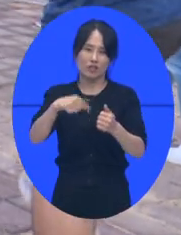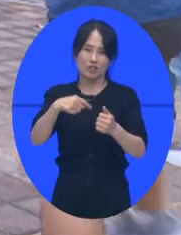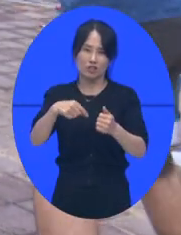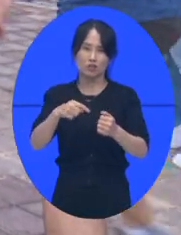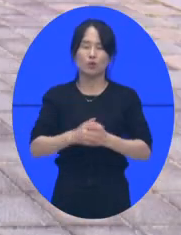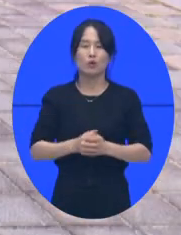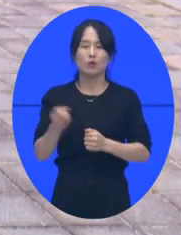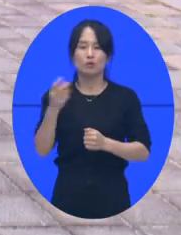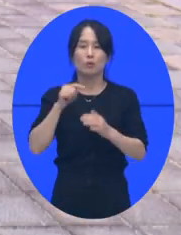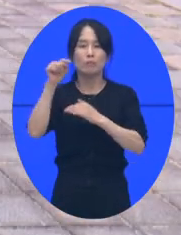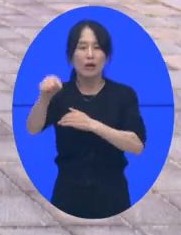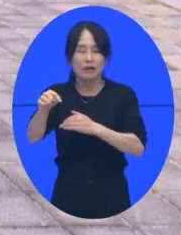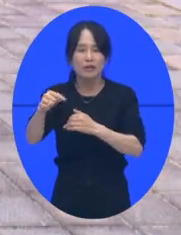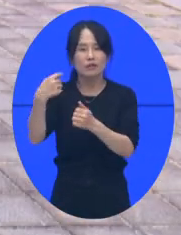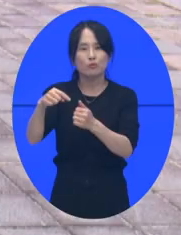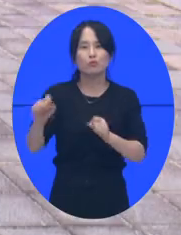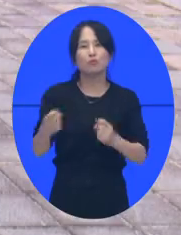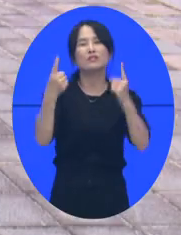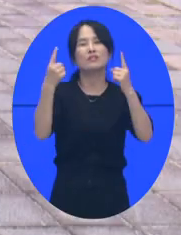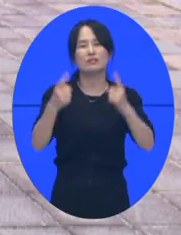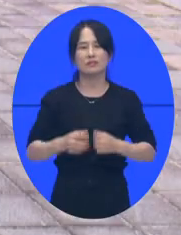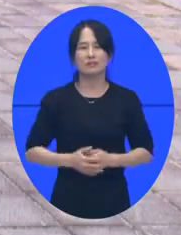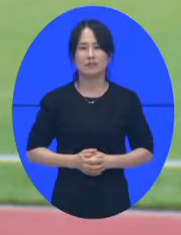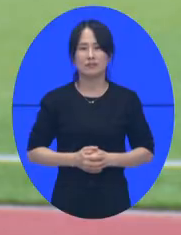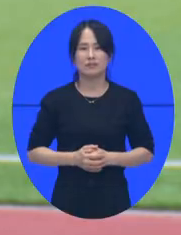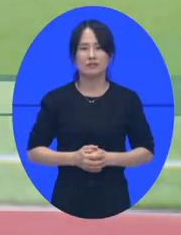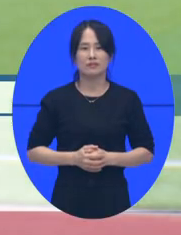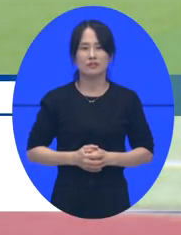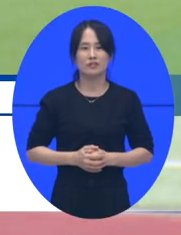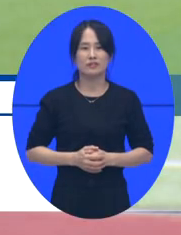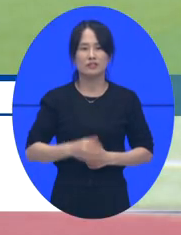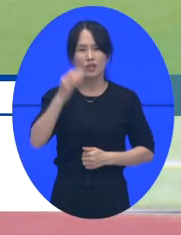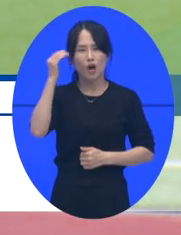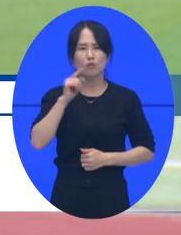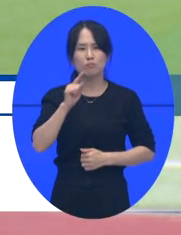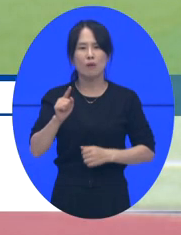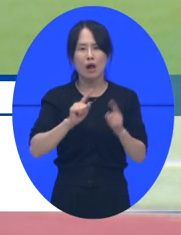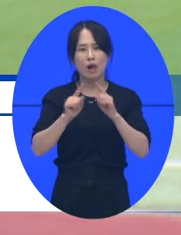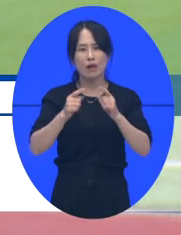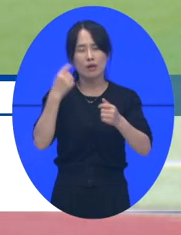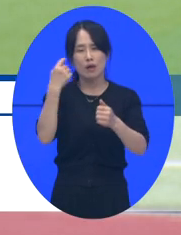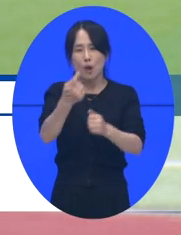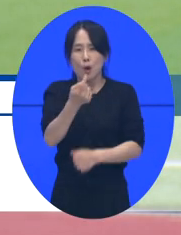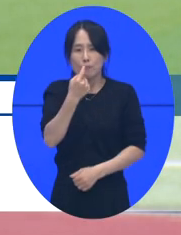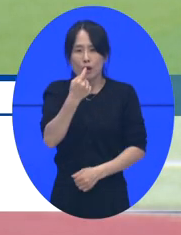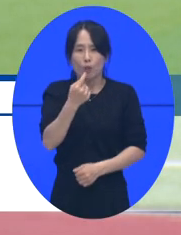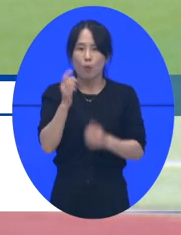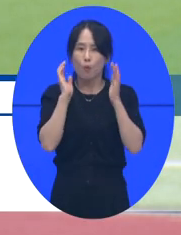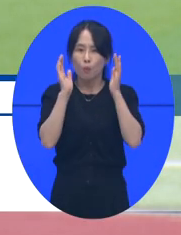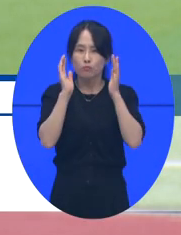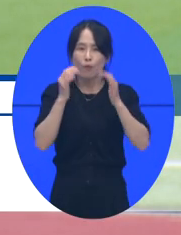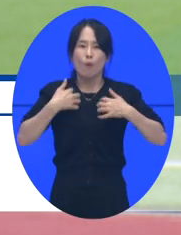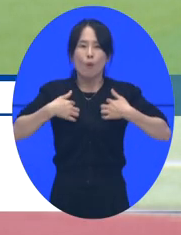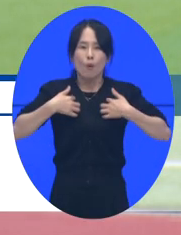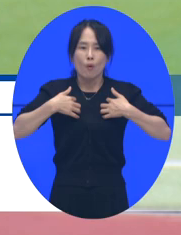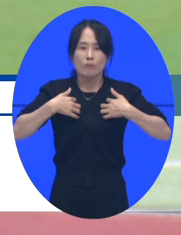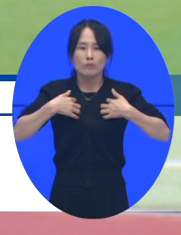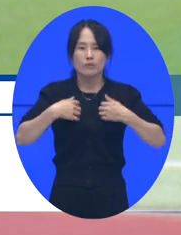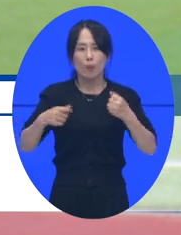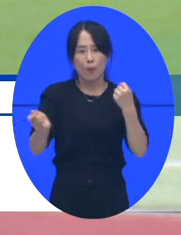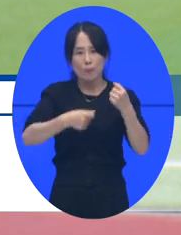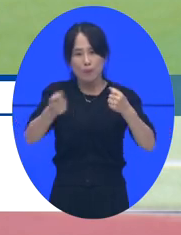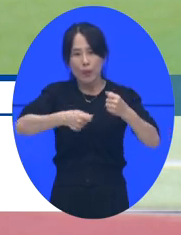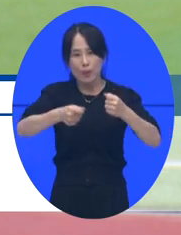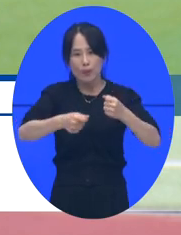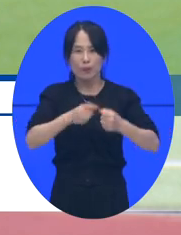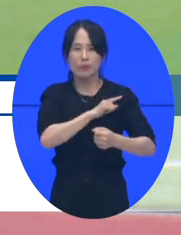체험을 병행할 수 있는 프로그램을 도입했습니다. The Korean speaking class was fun. My favorite game was